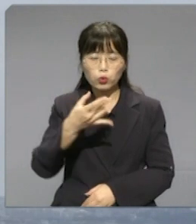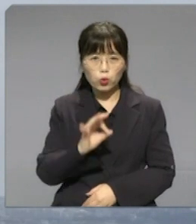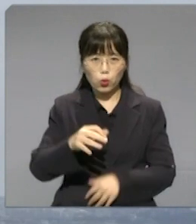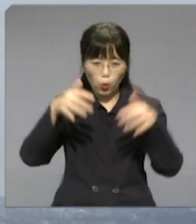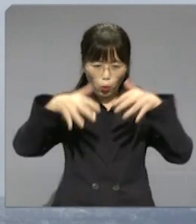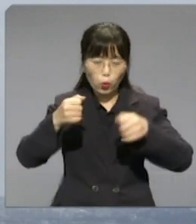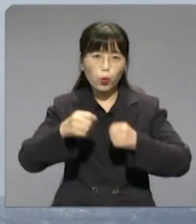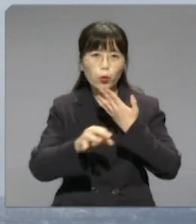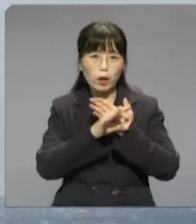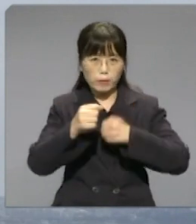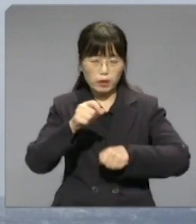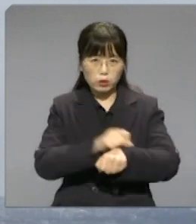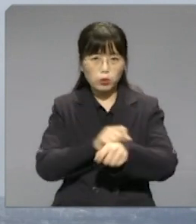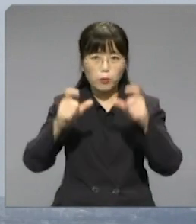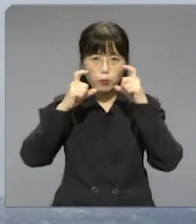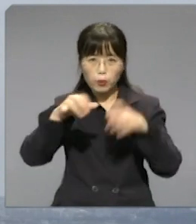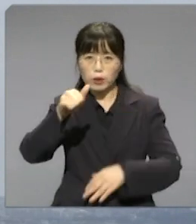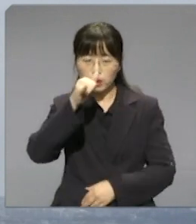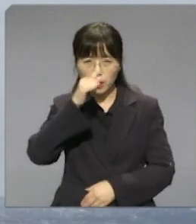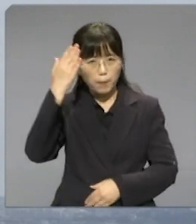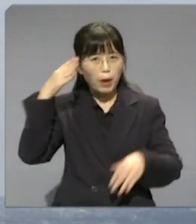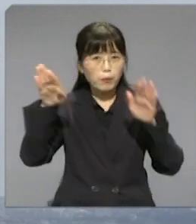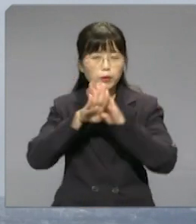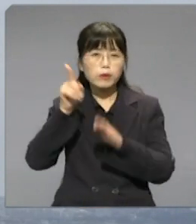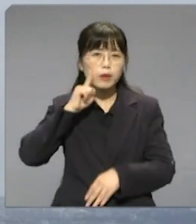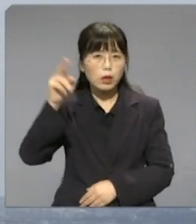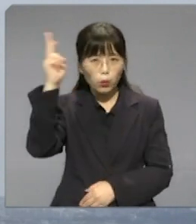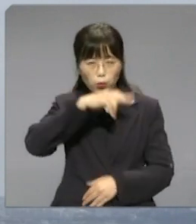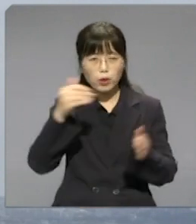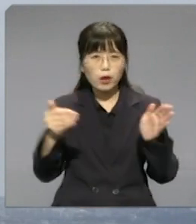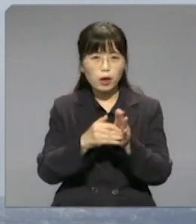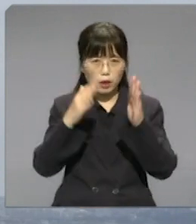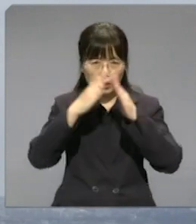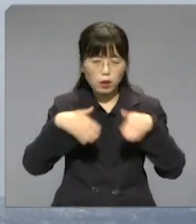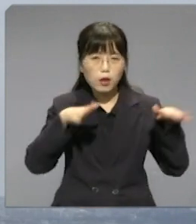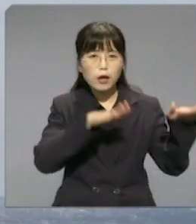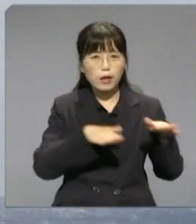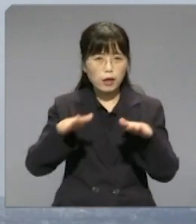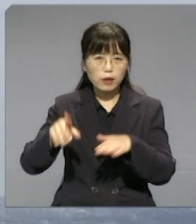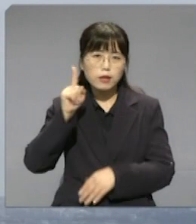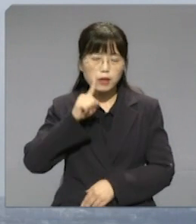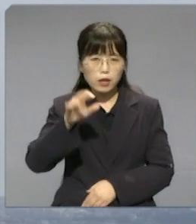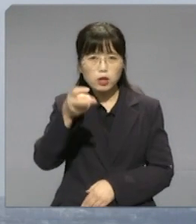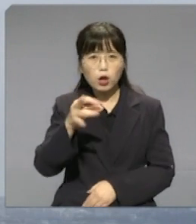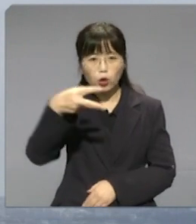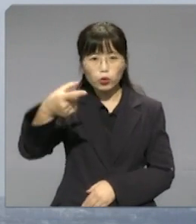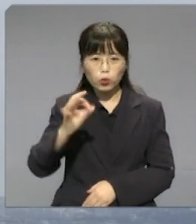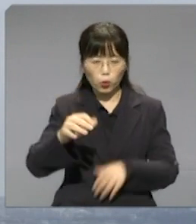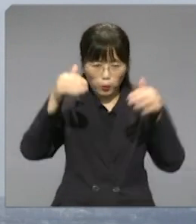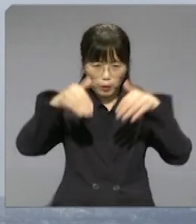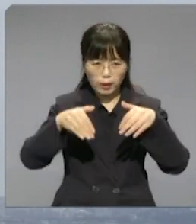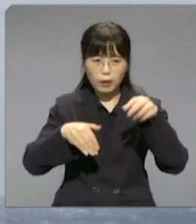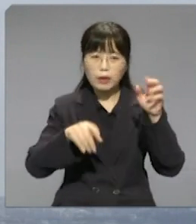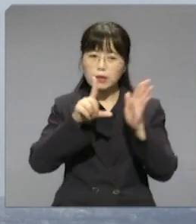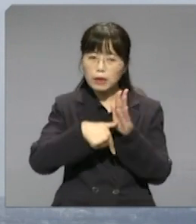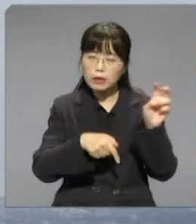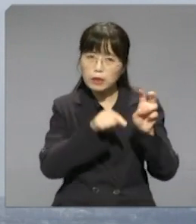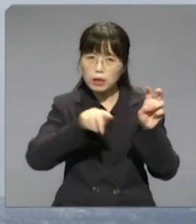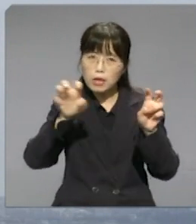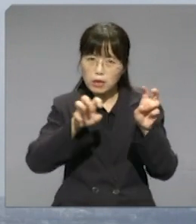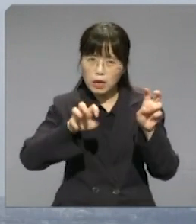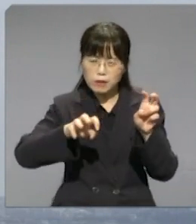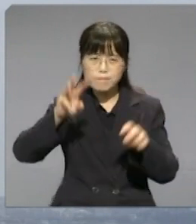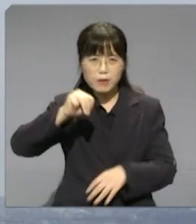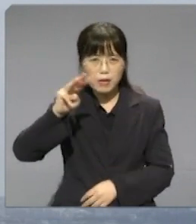예비 특보가 내려진 가운데 오늘 밤부터 내일 오전까지 전라 해안에, 내일은 영동에 비가 시간당 20에서